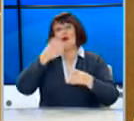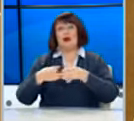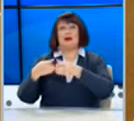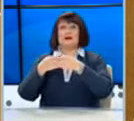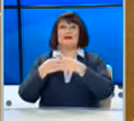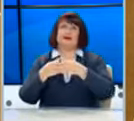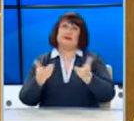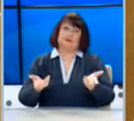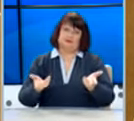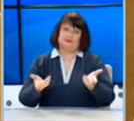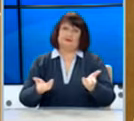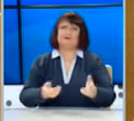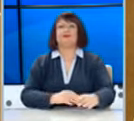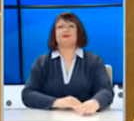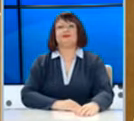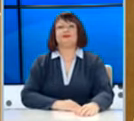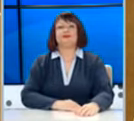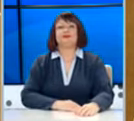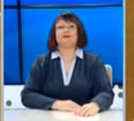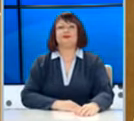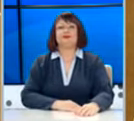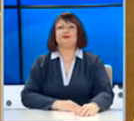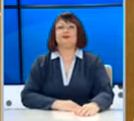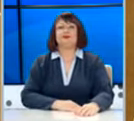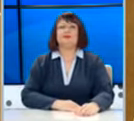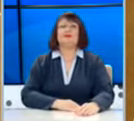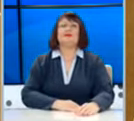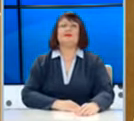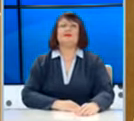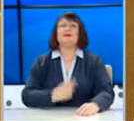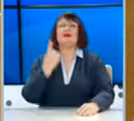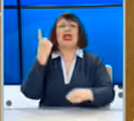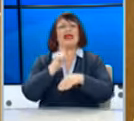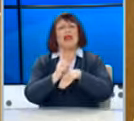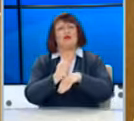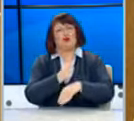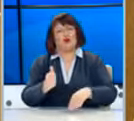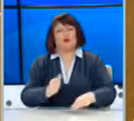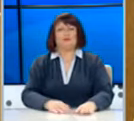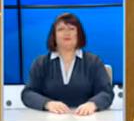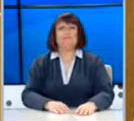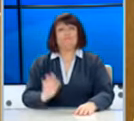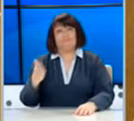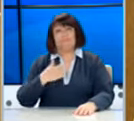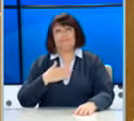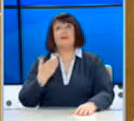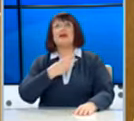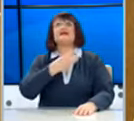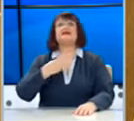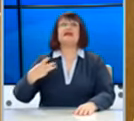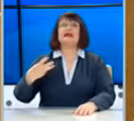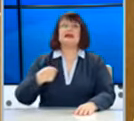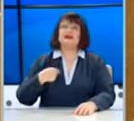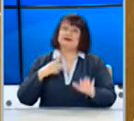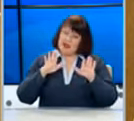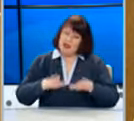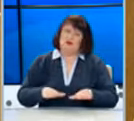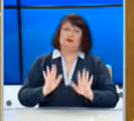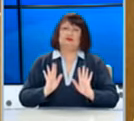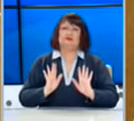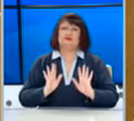και πολύ περισσότερο την αξιωματική αντιπολίτευση. Κυρίες και κύριοι βουλευτές, ένα λεπτό μόνο, κύριε Πρόεδρε. Ευχαριστώ, κύριε Πρόεδρε. Ο ΣΥΡΙΖΑ Προοδευτική Συμμαχία είναι εδώ.